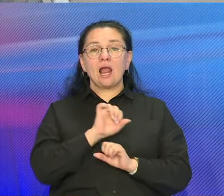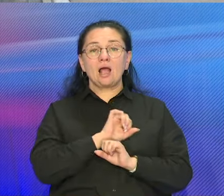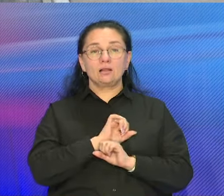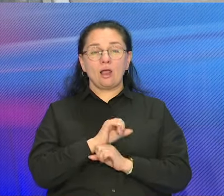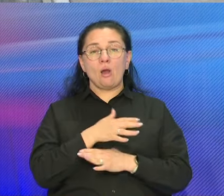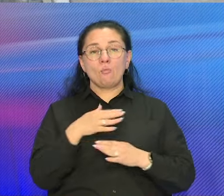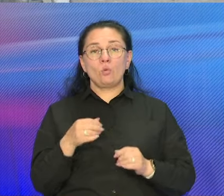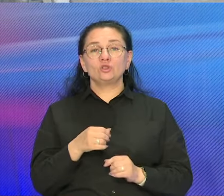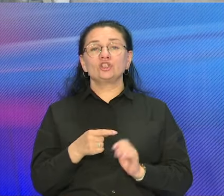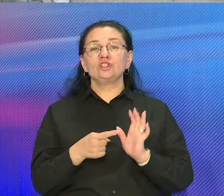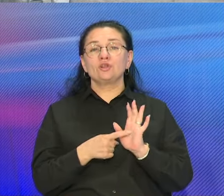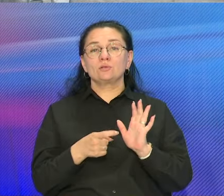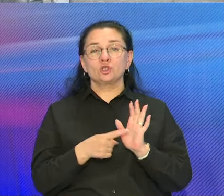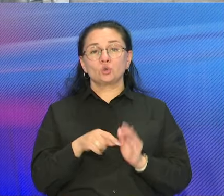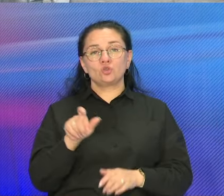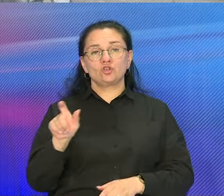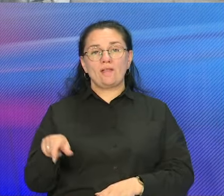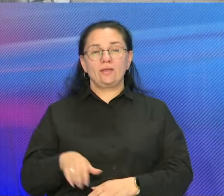больше 600 человек